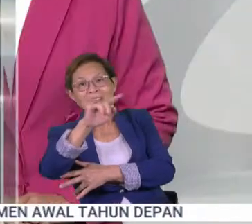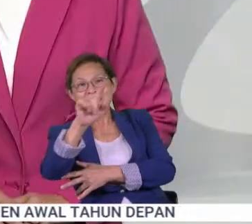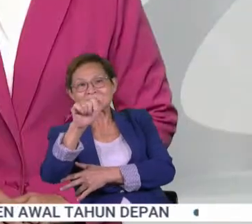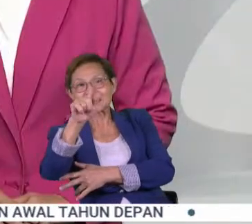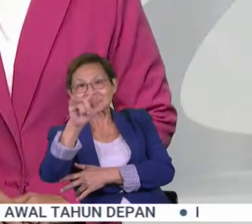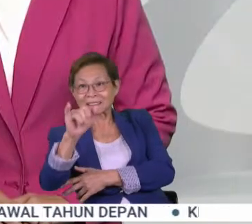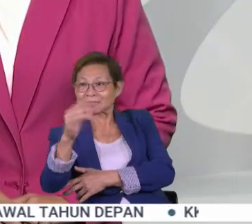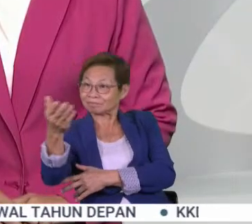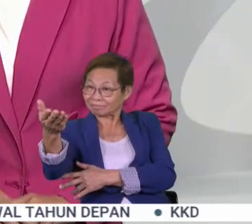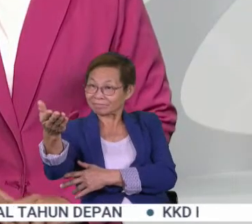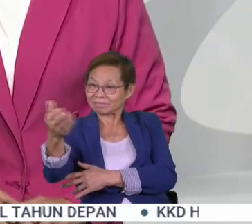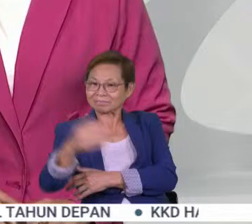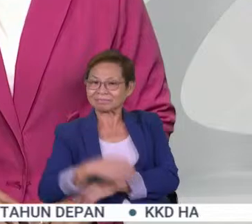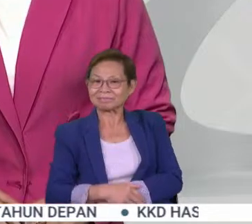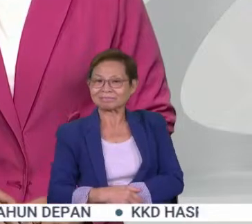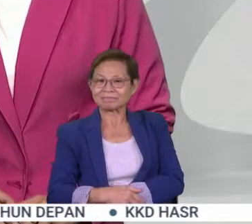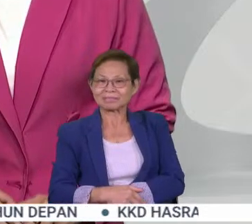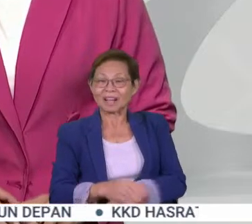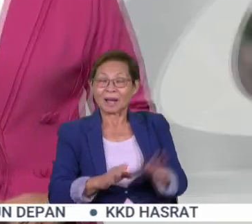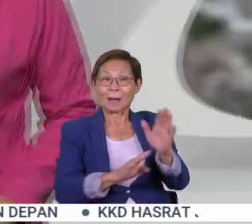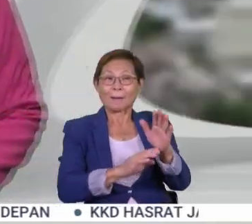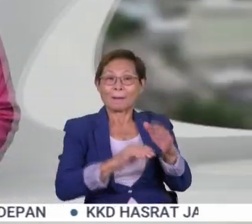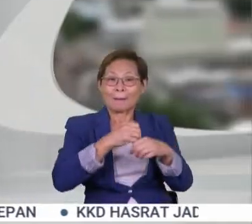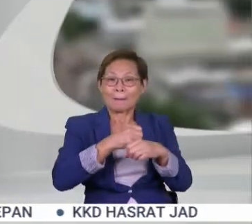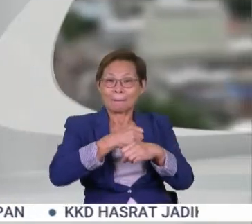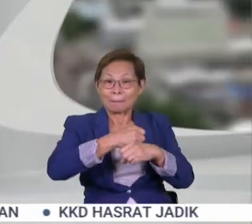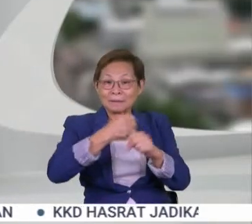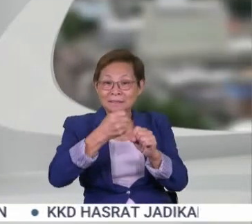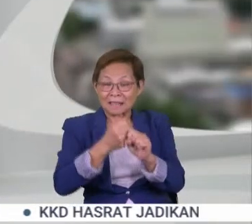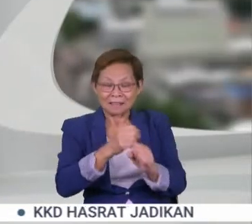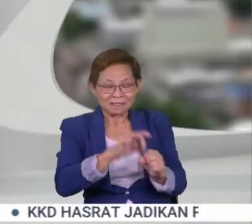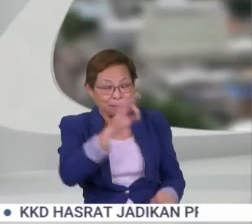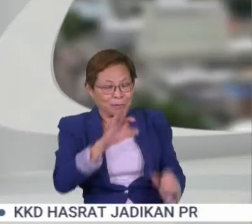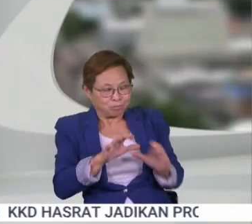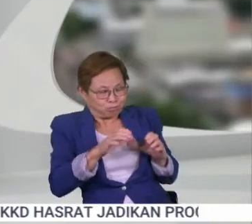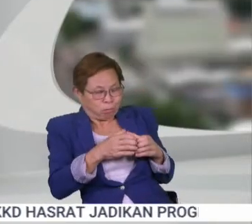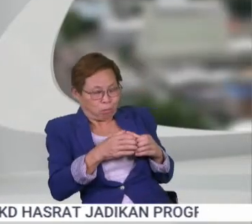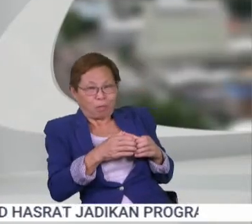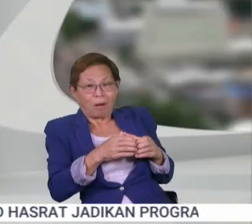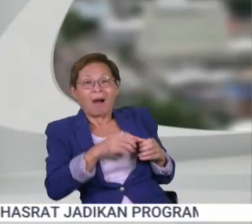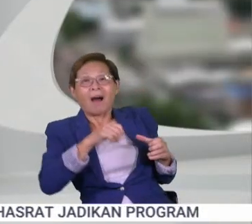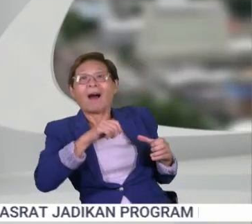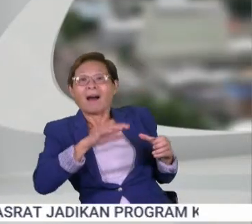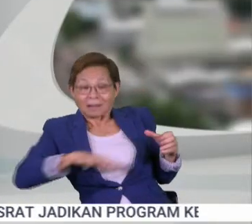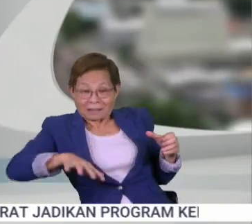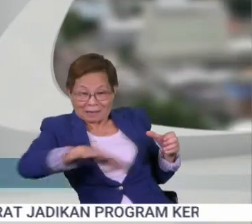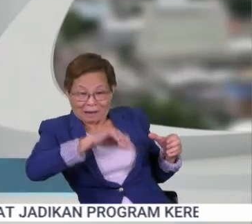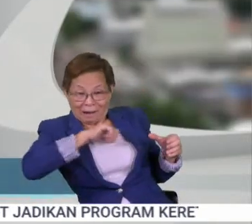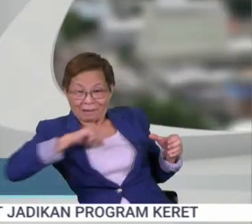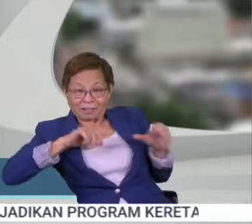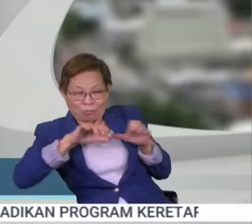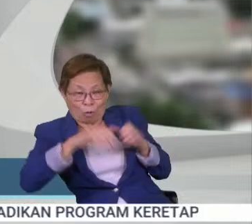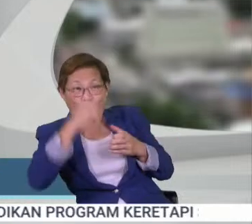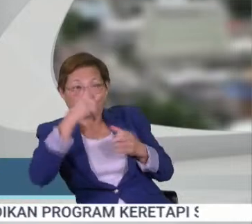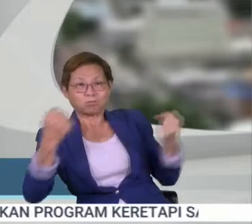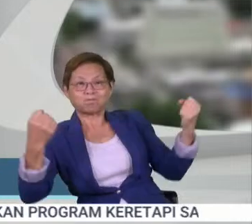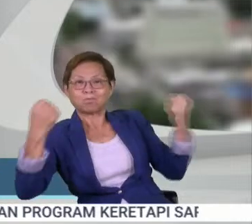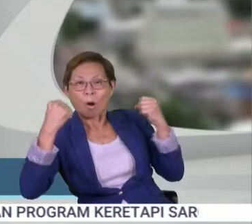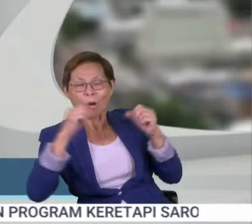Ani. Bina semangat berpasukan dalam kalangan ahli kumpulan bagi